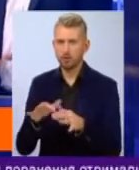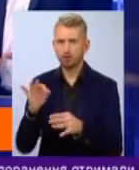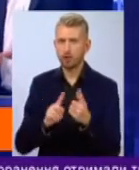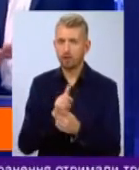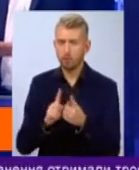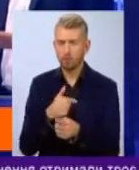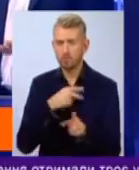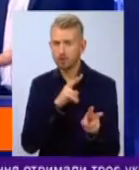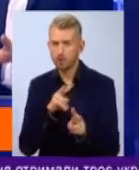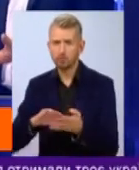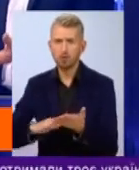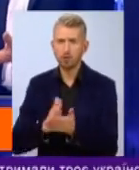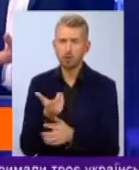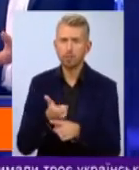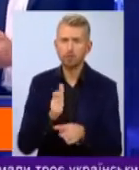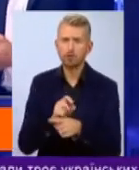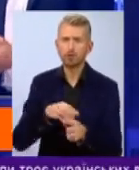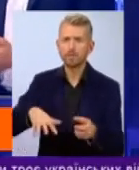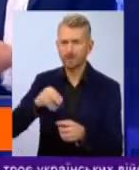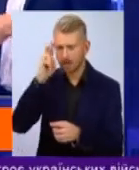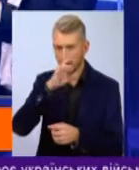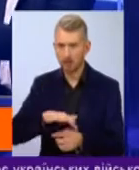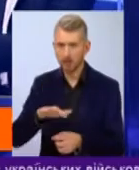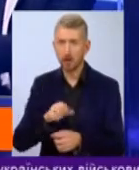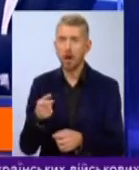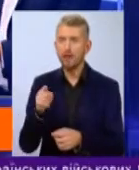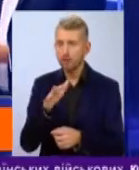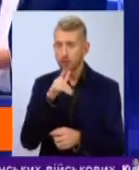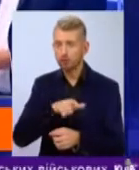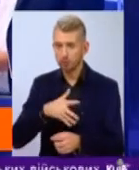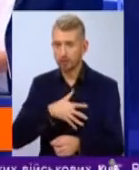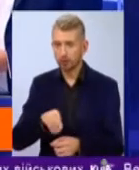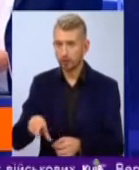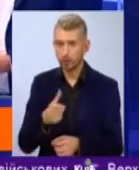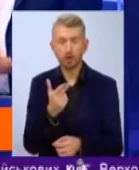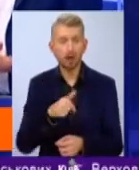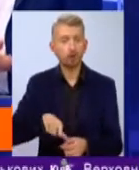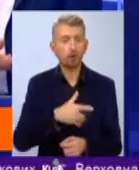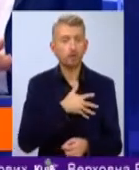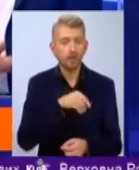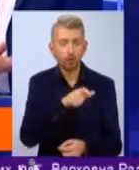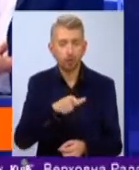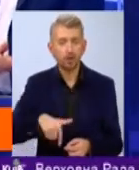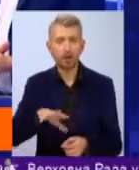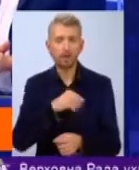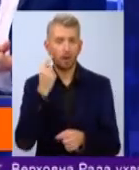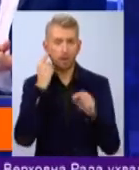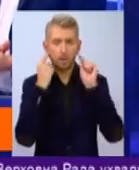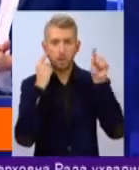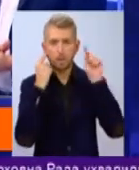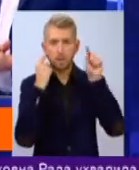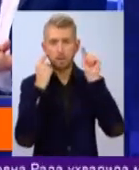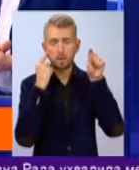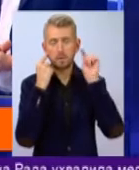за політикою більше, можливо, ніж всі країни. Ось. А тим часом люди гинуть на дорозі. На дорозі гинуть люди, і всі пропускають це повз